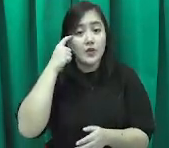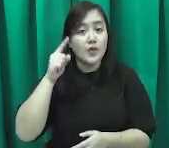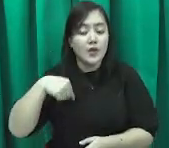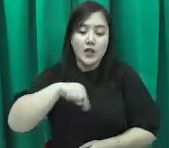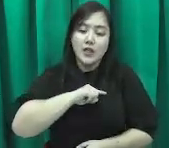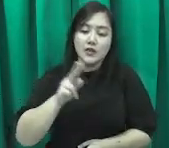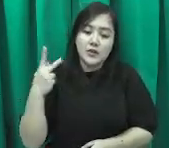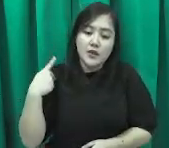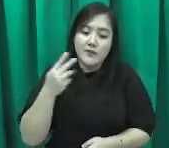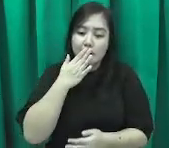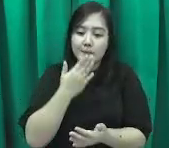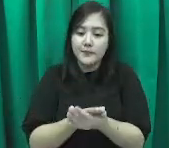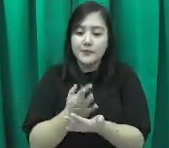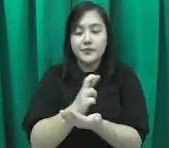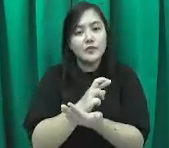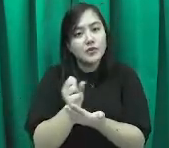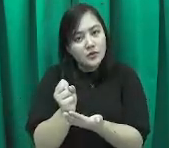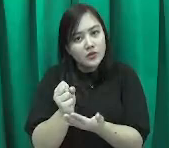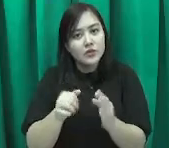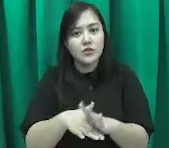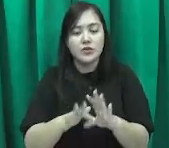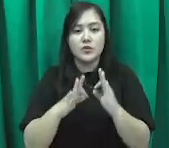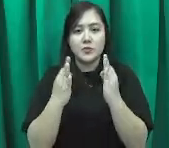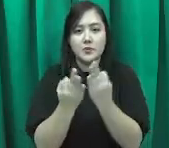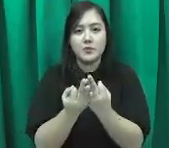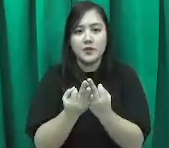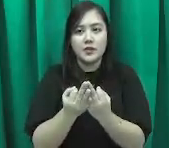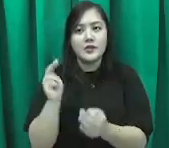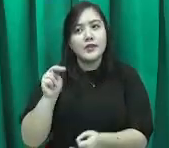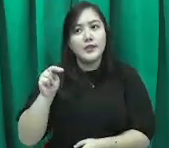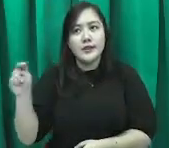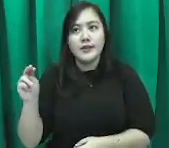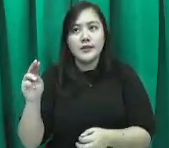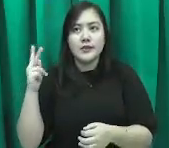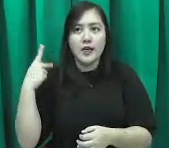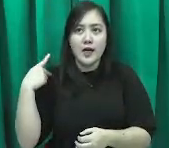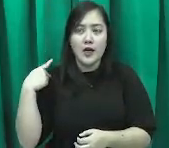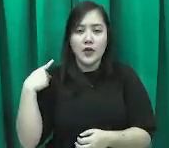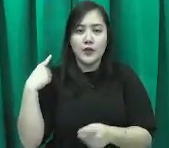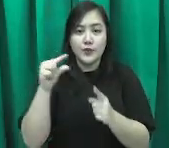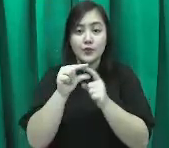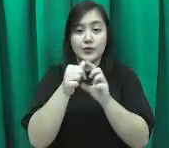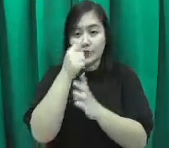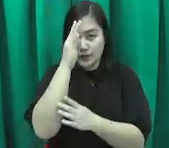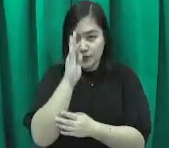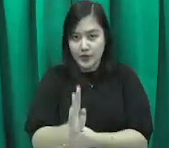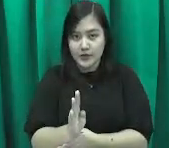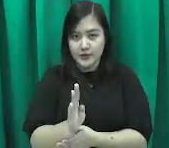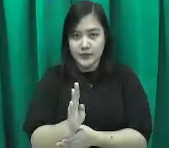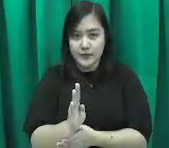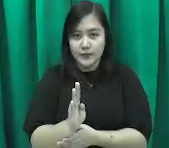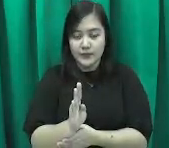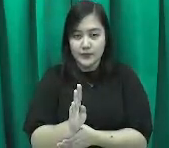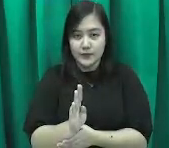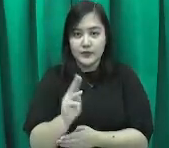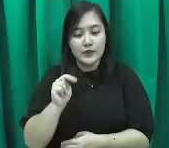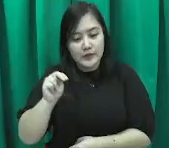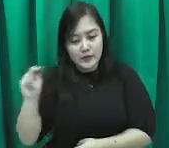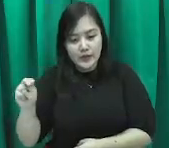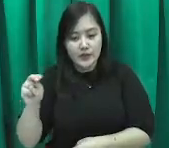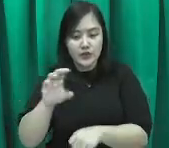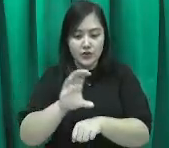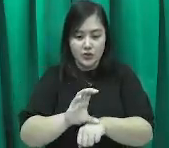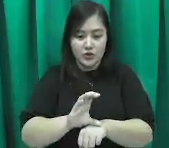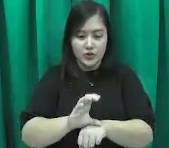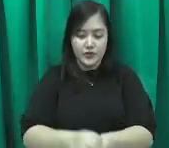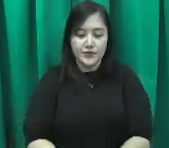sa pamilya natin, kailangan natin ang simbahan. Yeah. Kailangan natin ang salita ng Diyos. Brother Lamcel. Kaya ganun yun. Yun ang importanteng